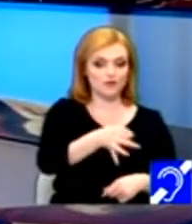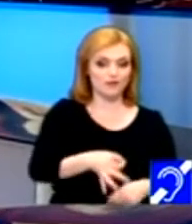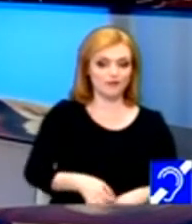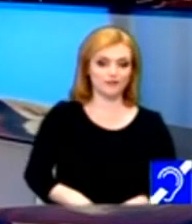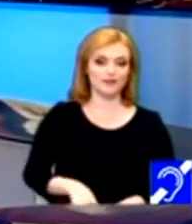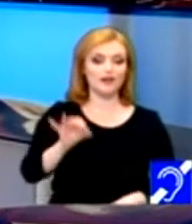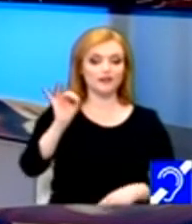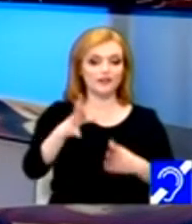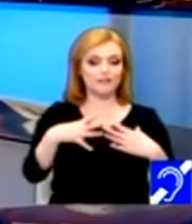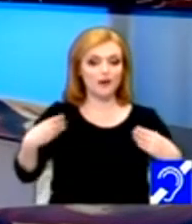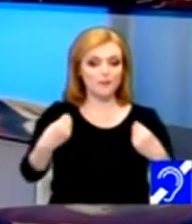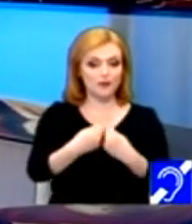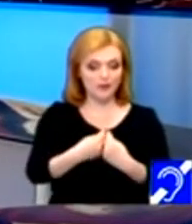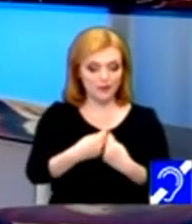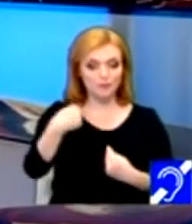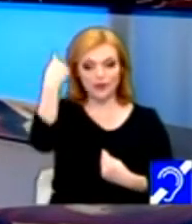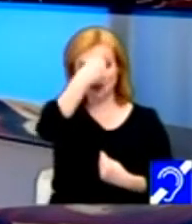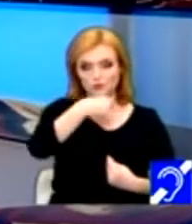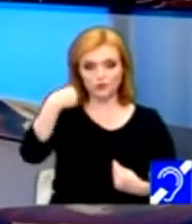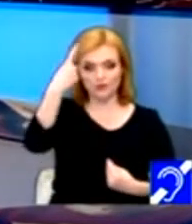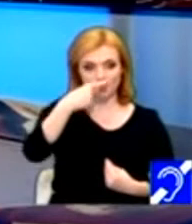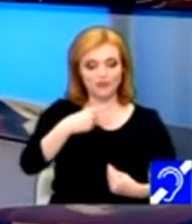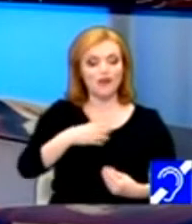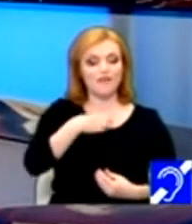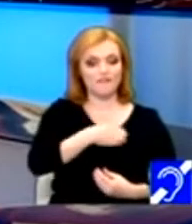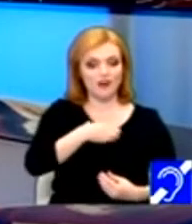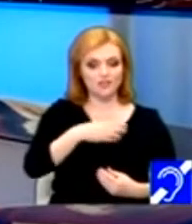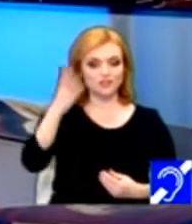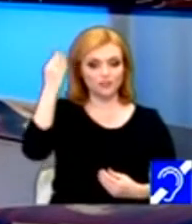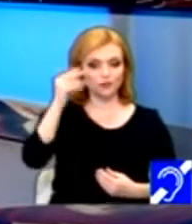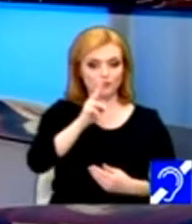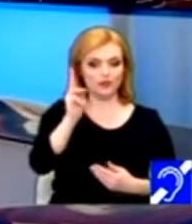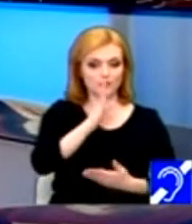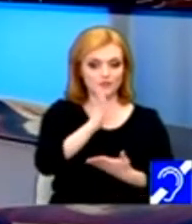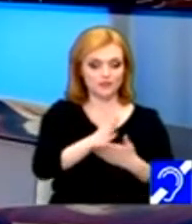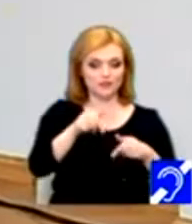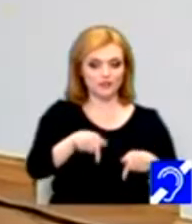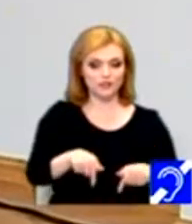și familiilor personalităților reprezentate pe reversul monedelor emise recent.